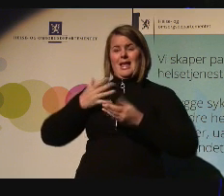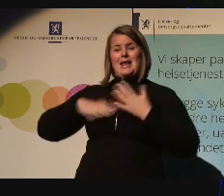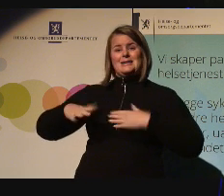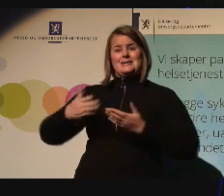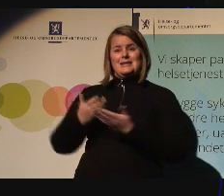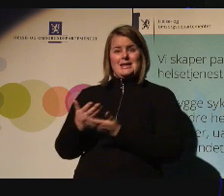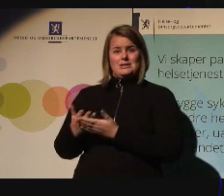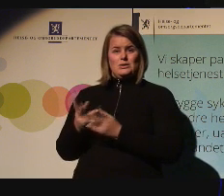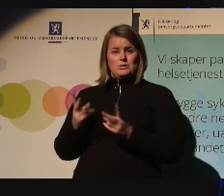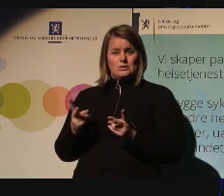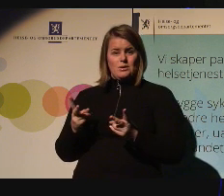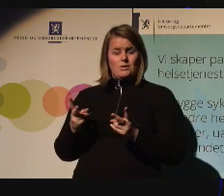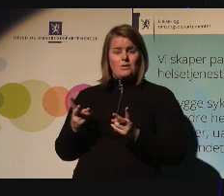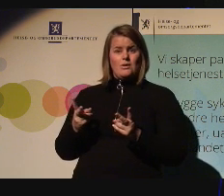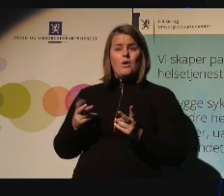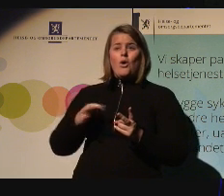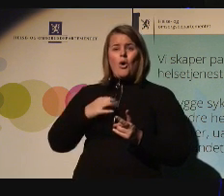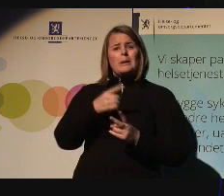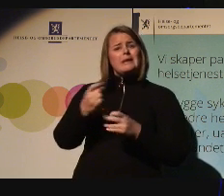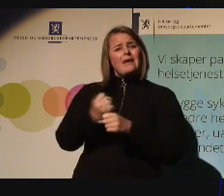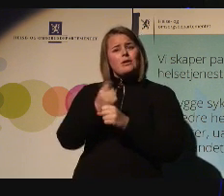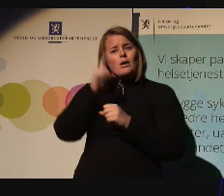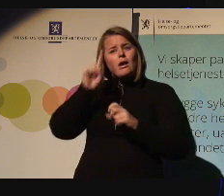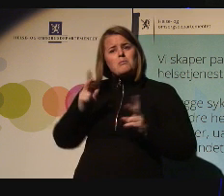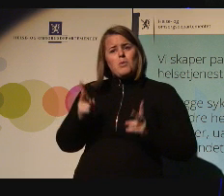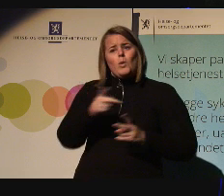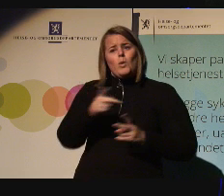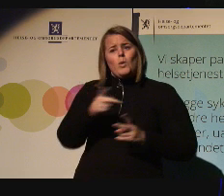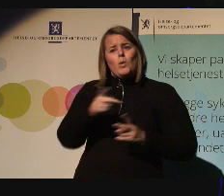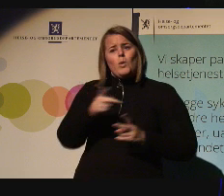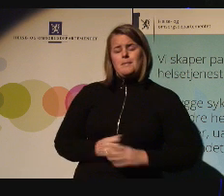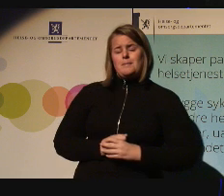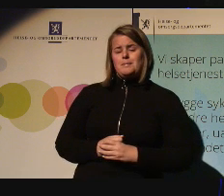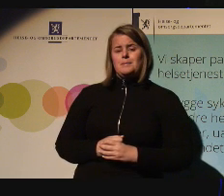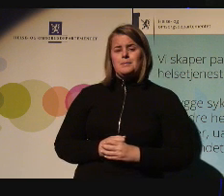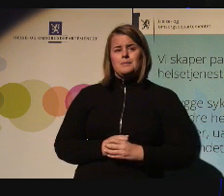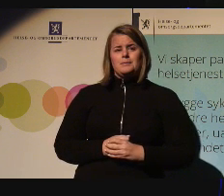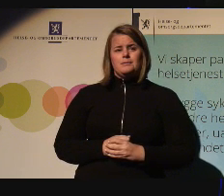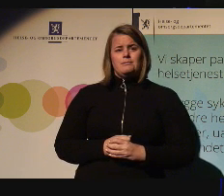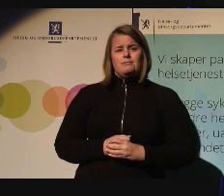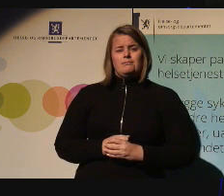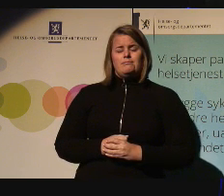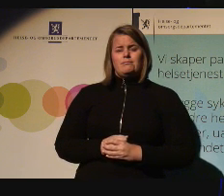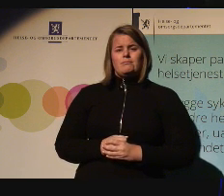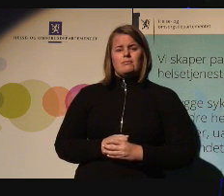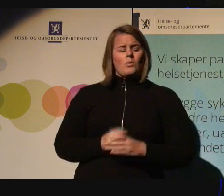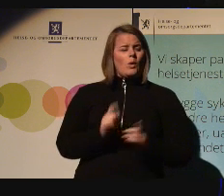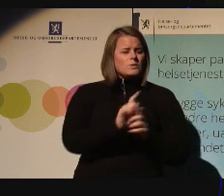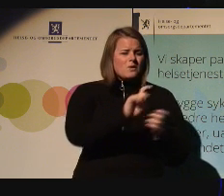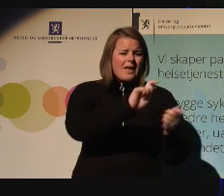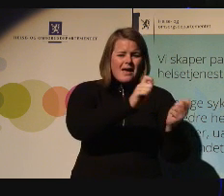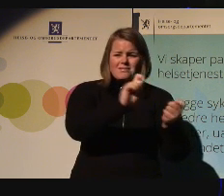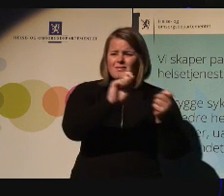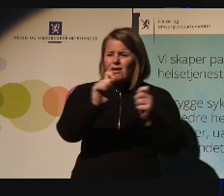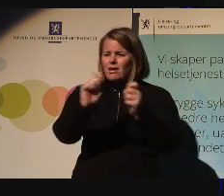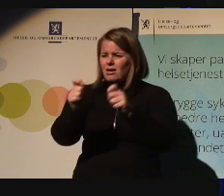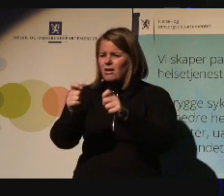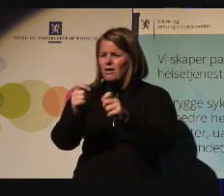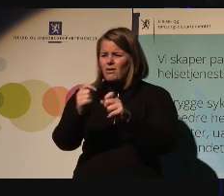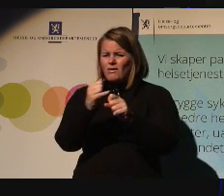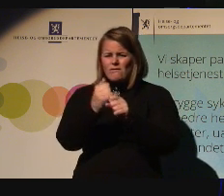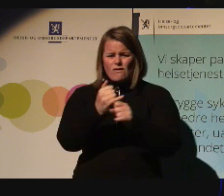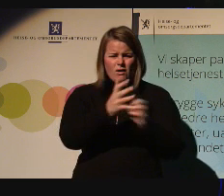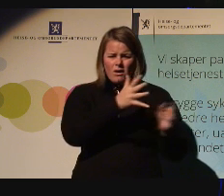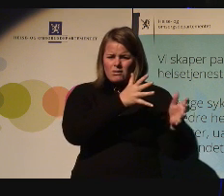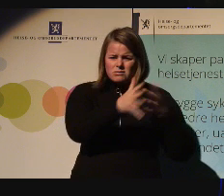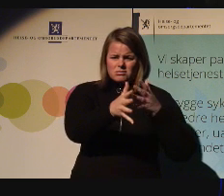en kan bruke. Og det å få til disse endringene, det ikke en